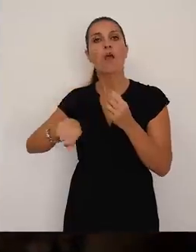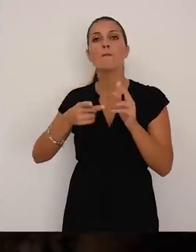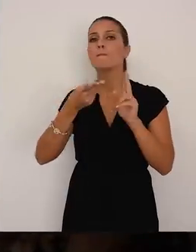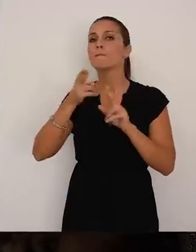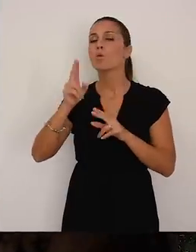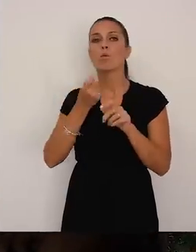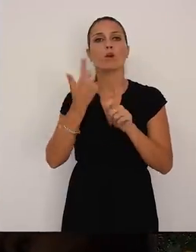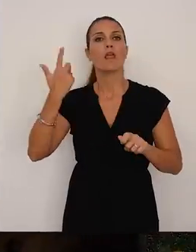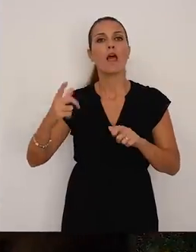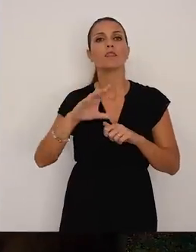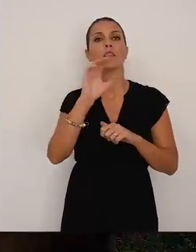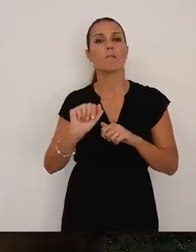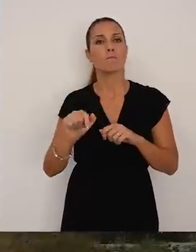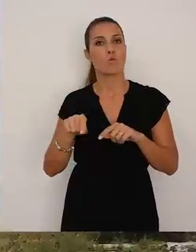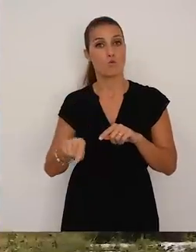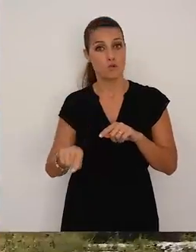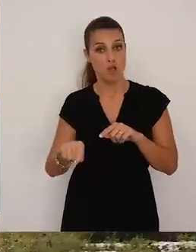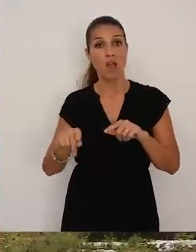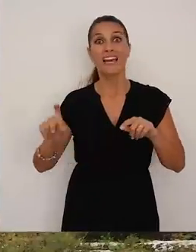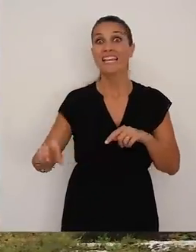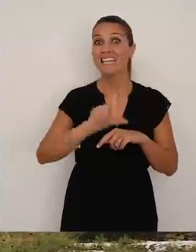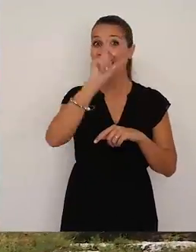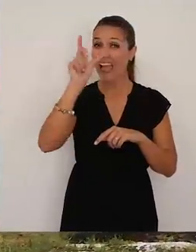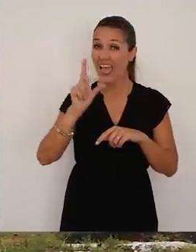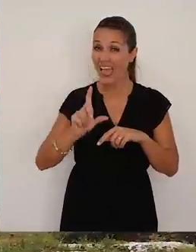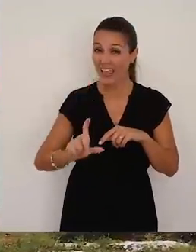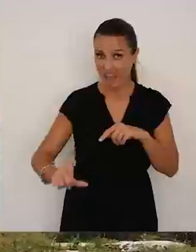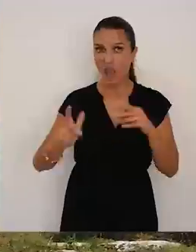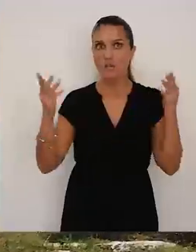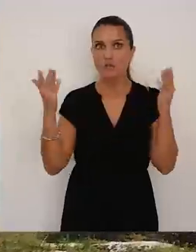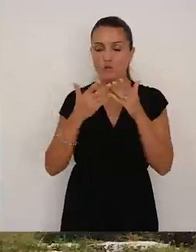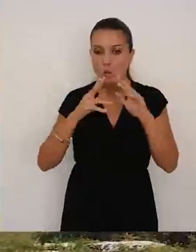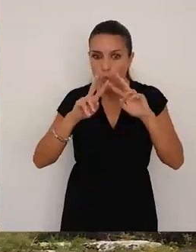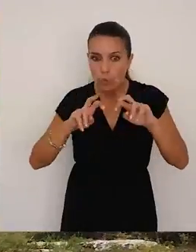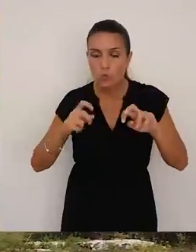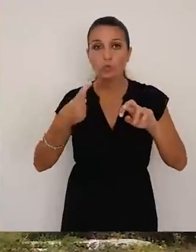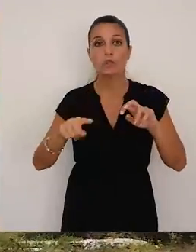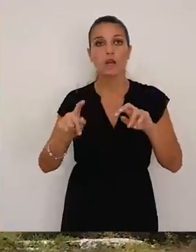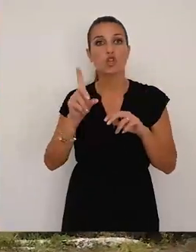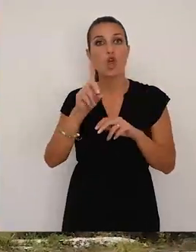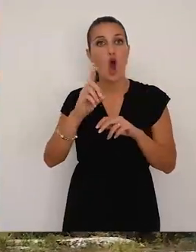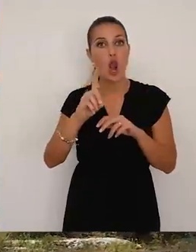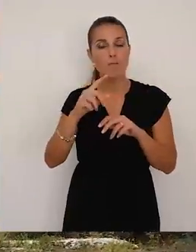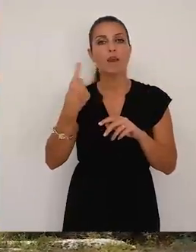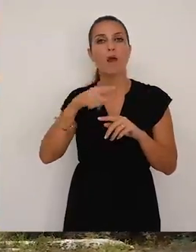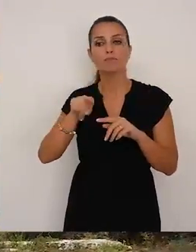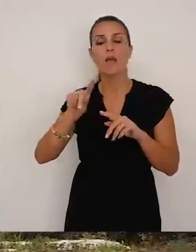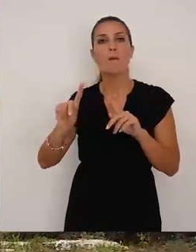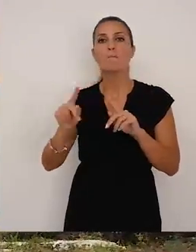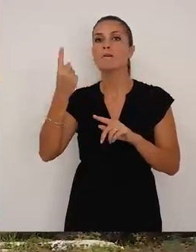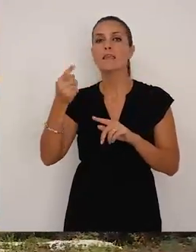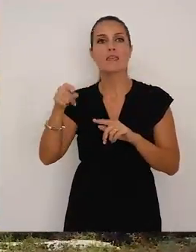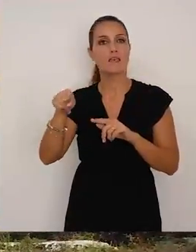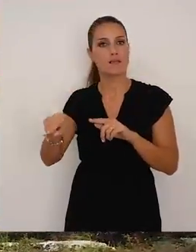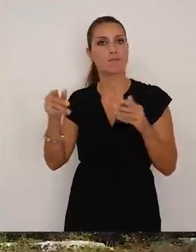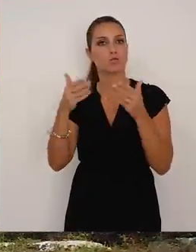penisola pugliese e tra i primi monumenti megalitici ad essere studiati in Italia durante i censimenti avvenuti a cavallo tra